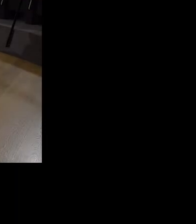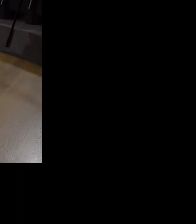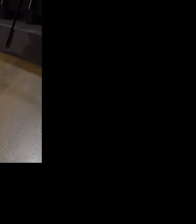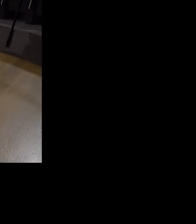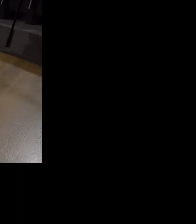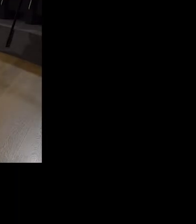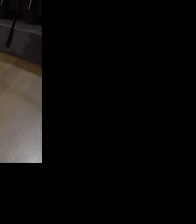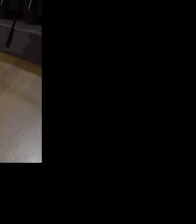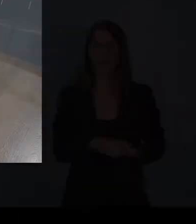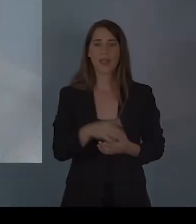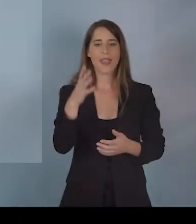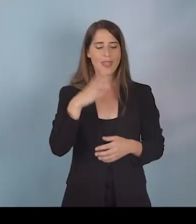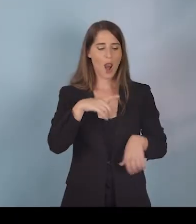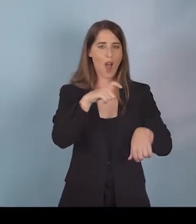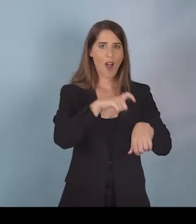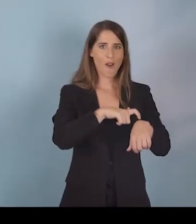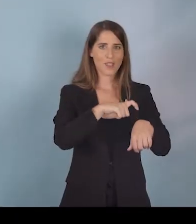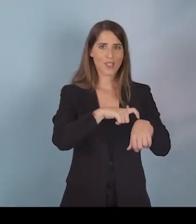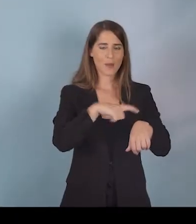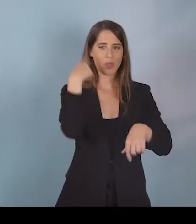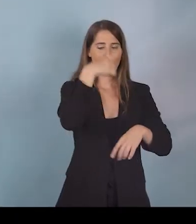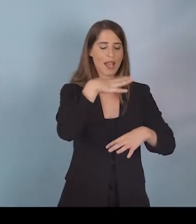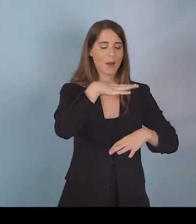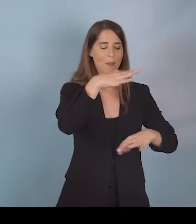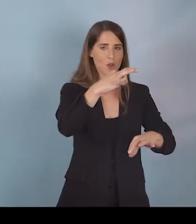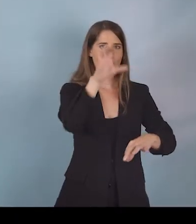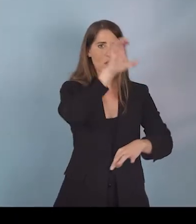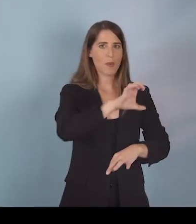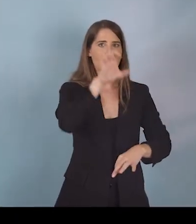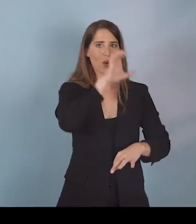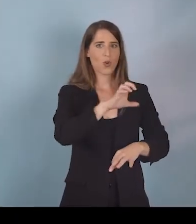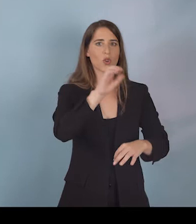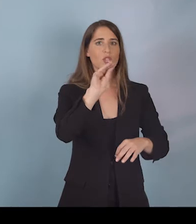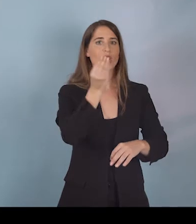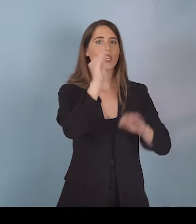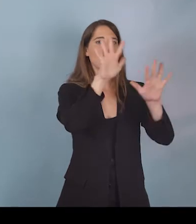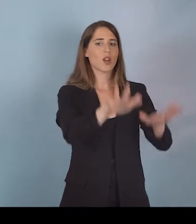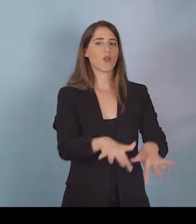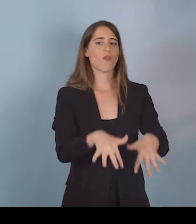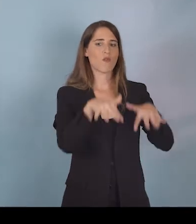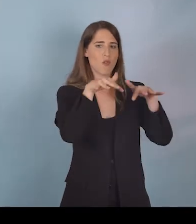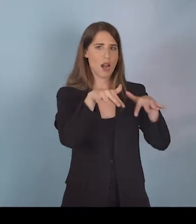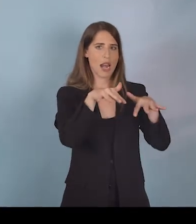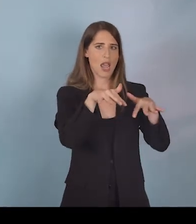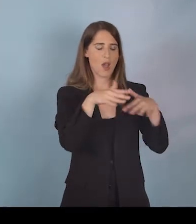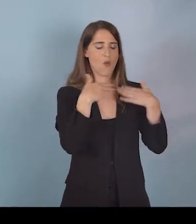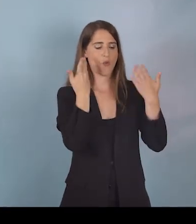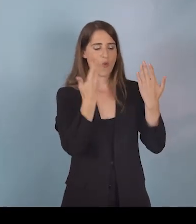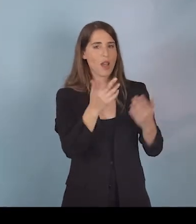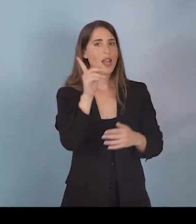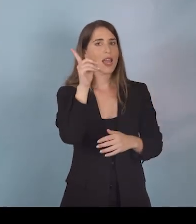Θα ήθελα να ζητήσω σε αυτό το σημείο από το Ευρωπαϊκό Κοινοβούλιο, από τον εκπρόσωπο του Ευρωπαϊκού Κοινοβουλίου στην